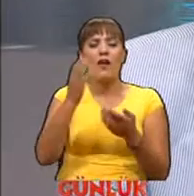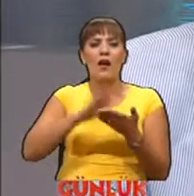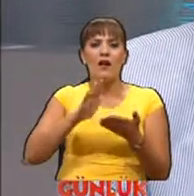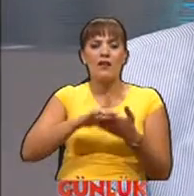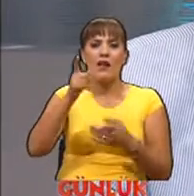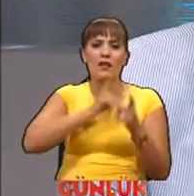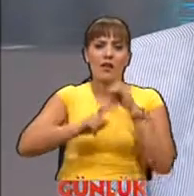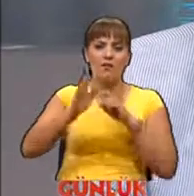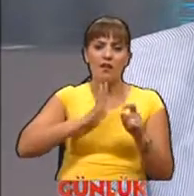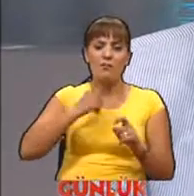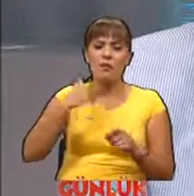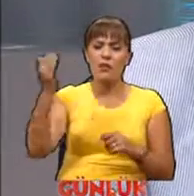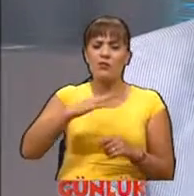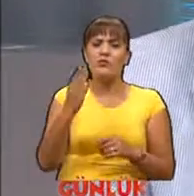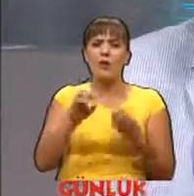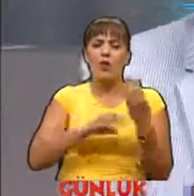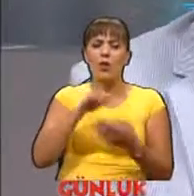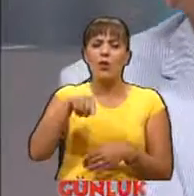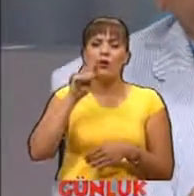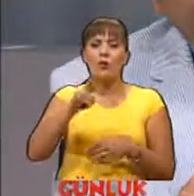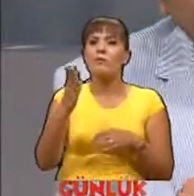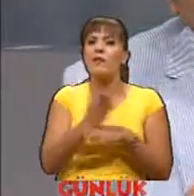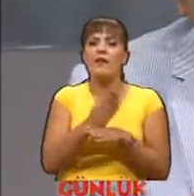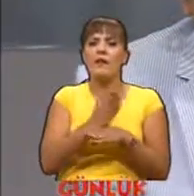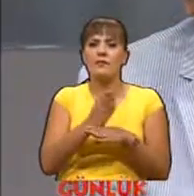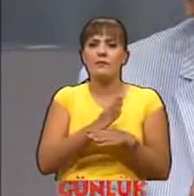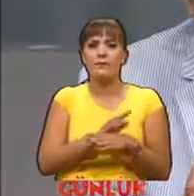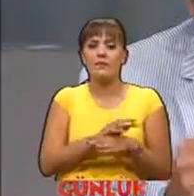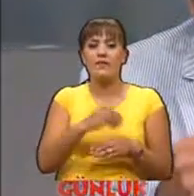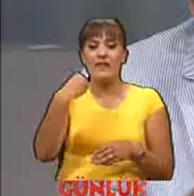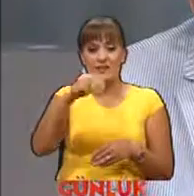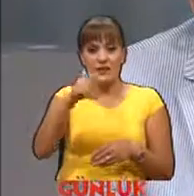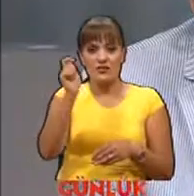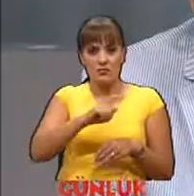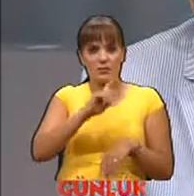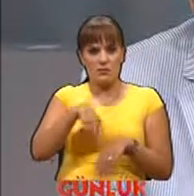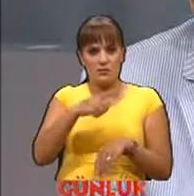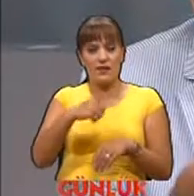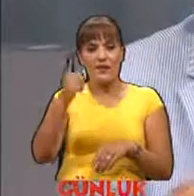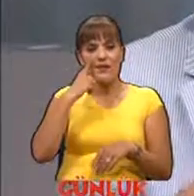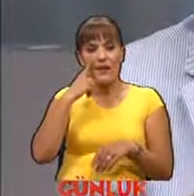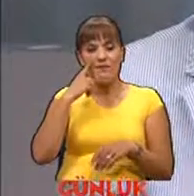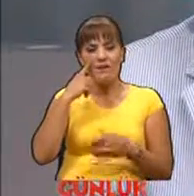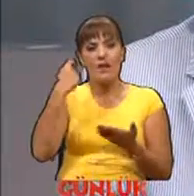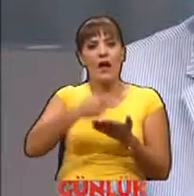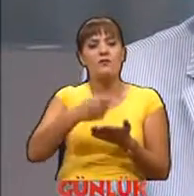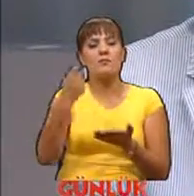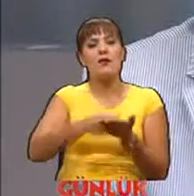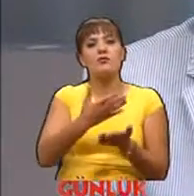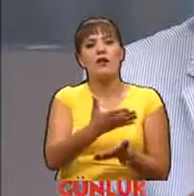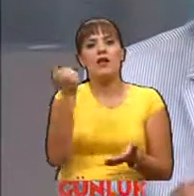var. Bana intikal eden maalesef birçok hadise de onu görüyorum. Neden? Satış yapıldığında devlet harcı peşin